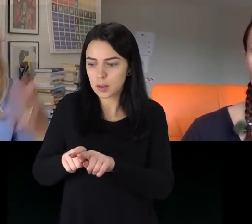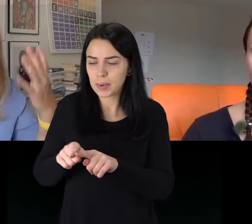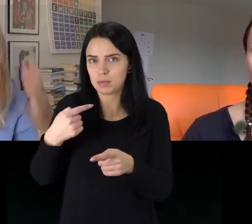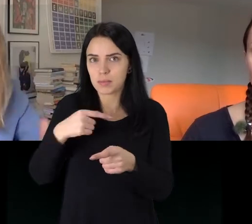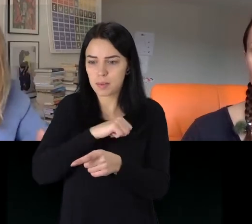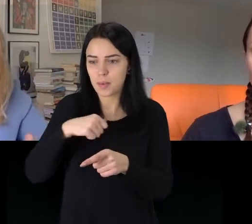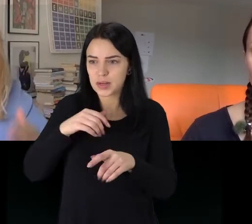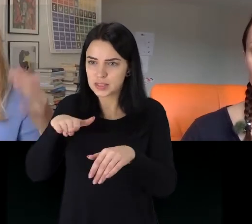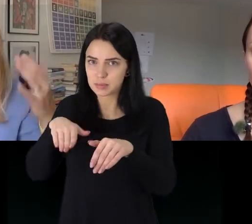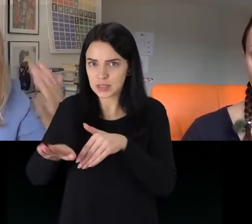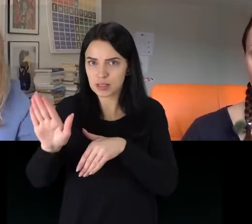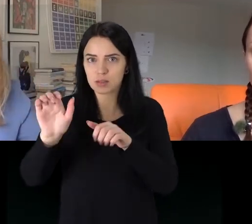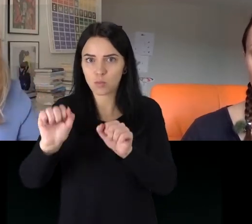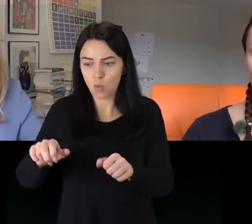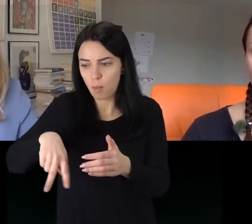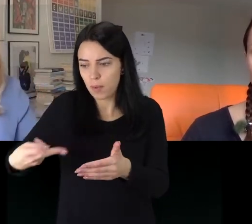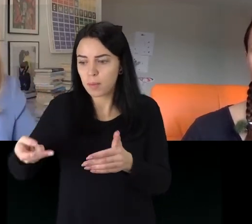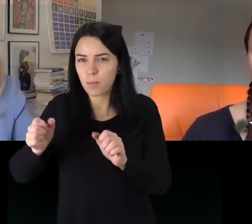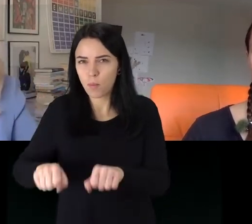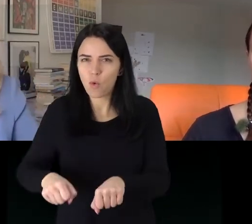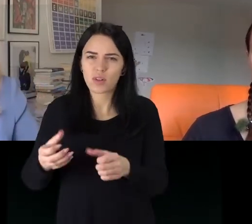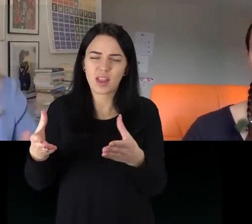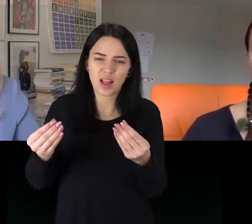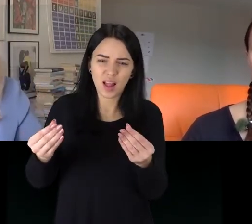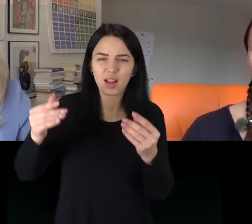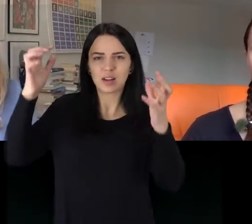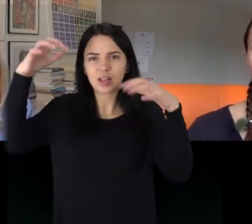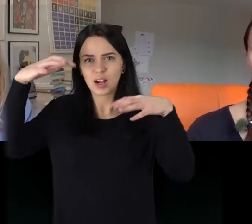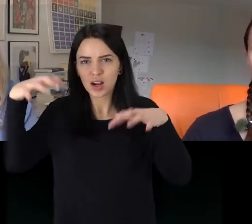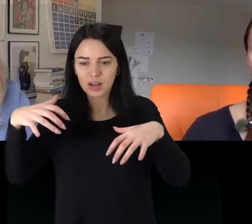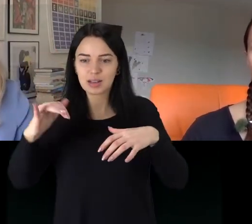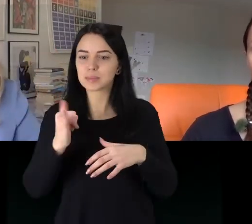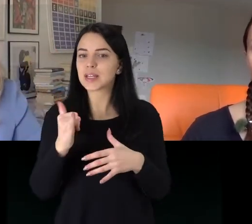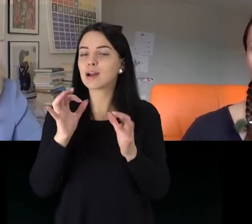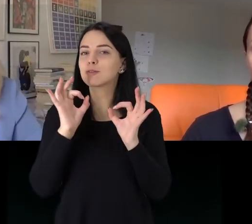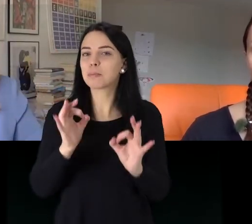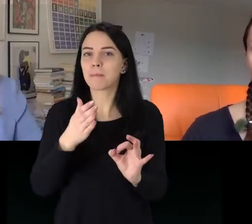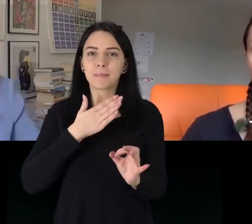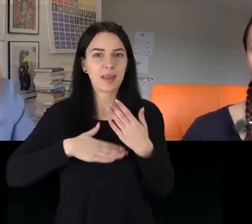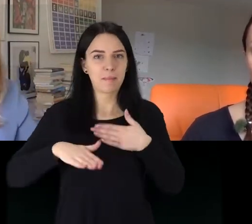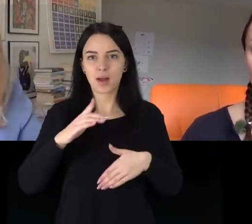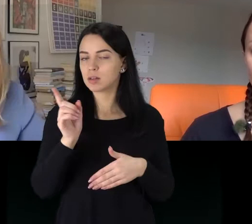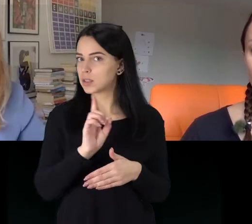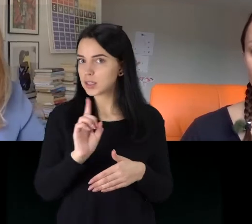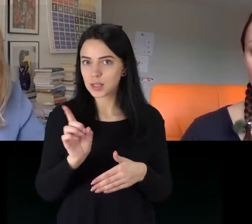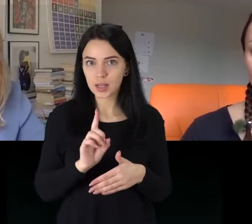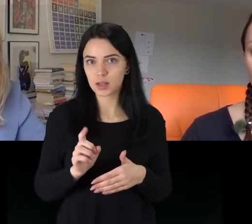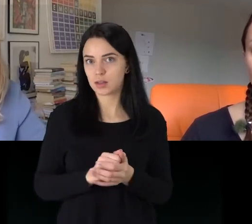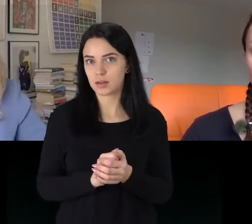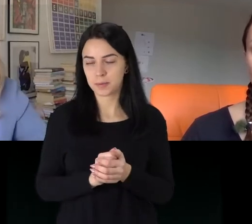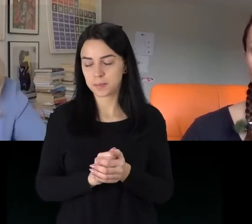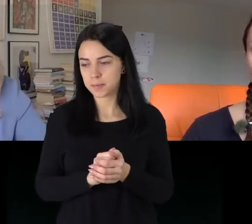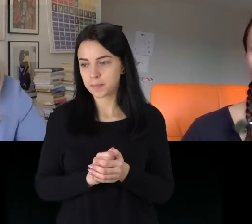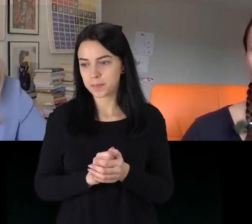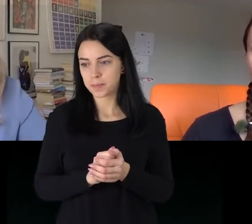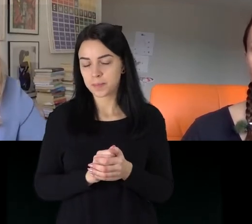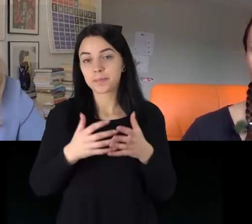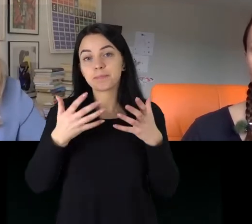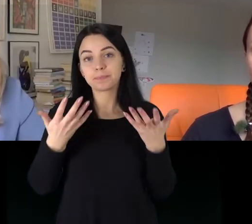slidu, lietus ten koks nors purvas, ar ne, tai nėra malonios sąlygos šitai gelbėjimo operacijai vykdyti.